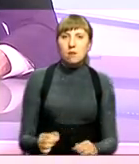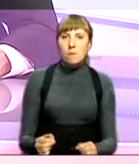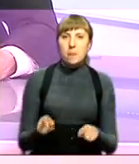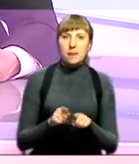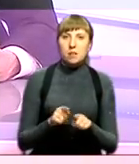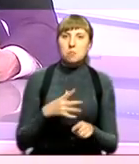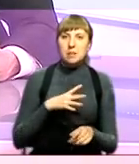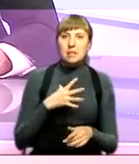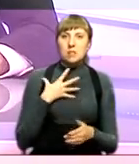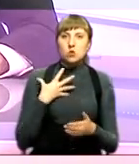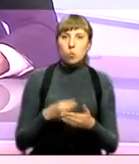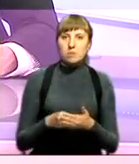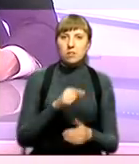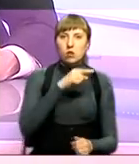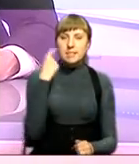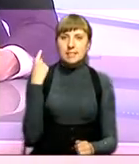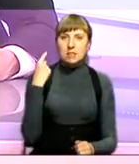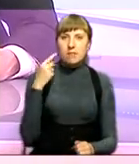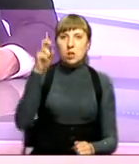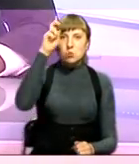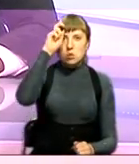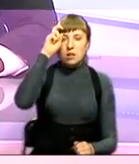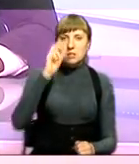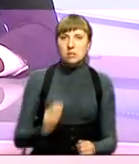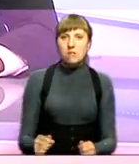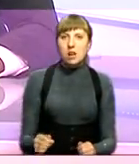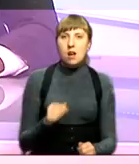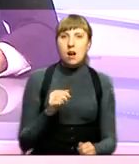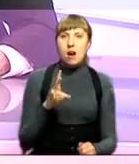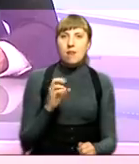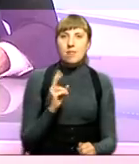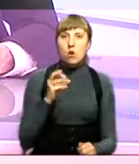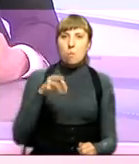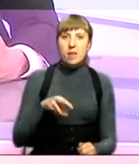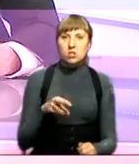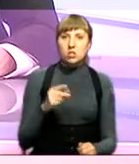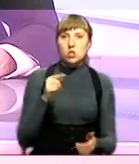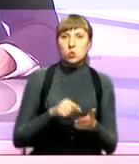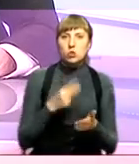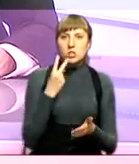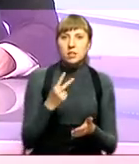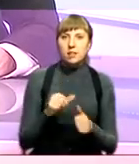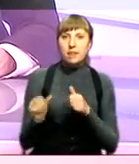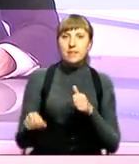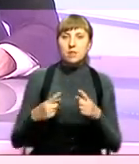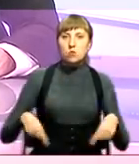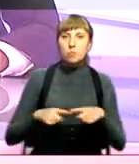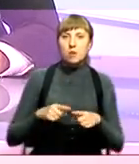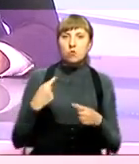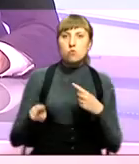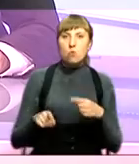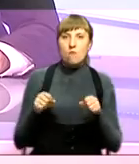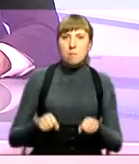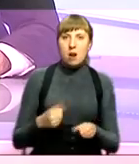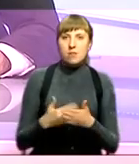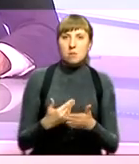были собственностью российского государства, а не коммерческие с точки зрения отдельных субъектов другого права, там,